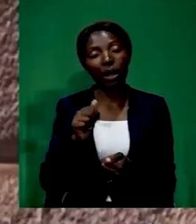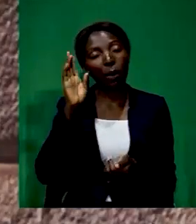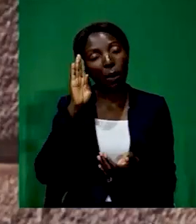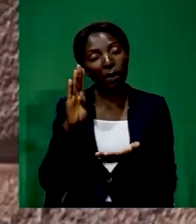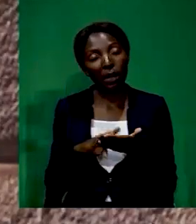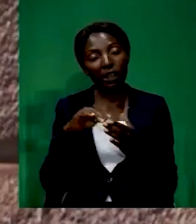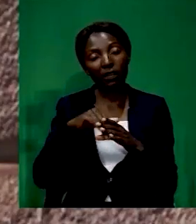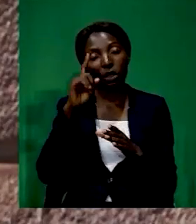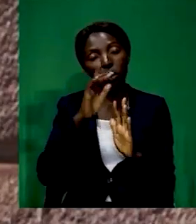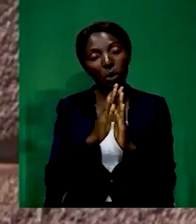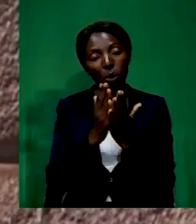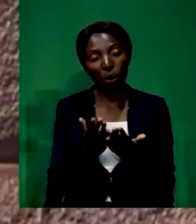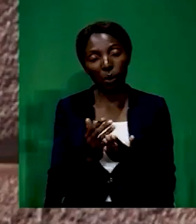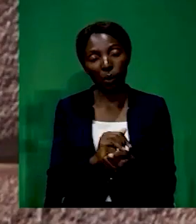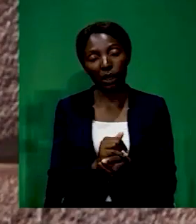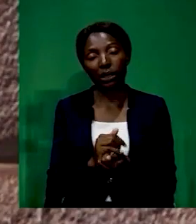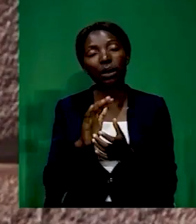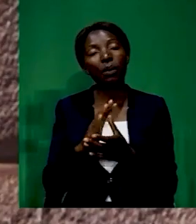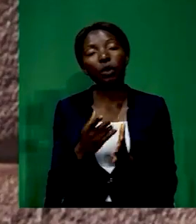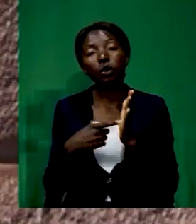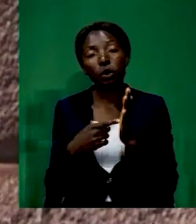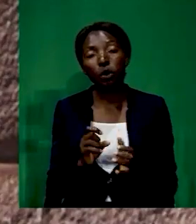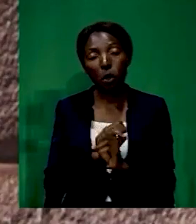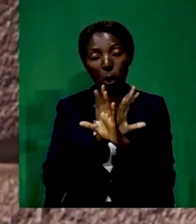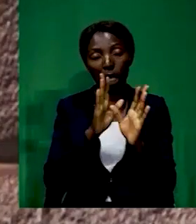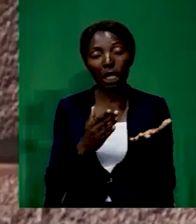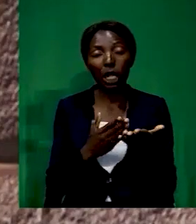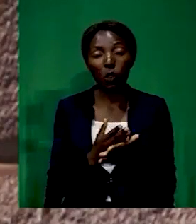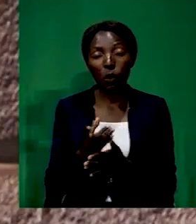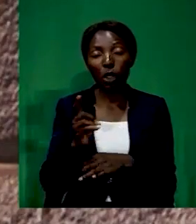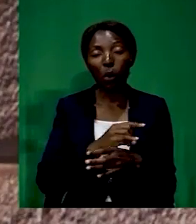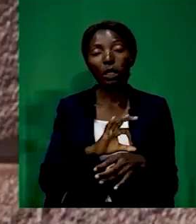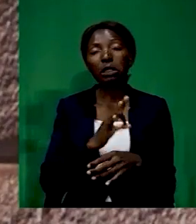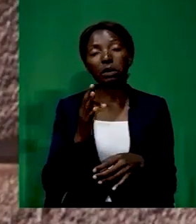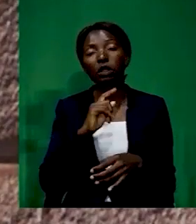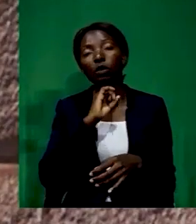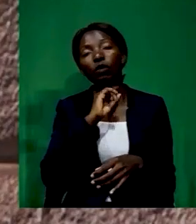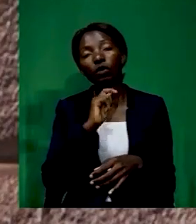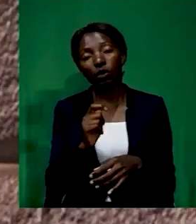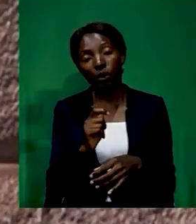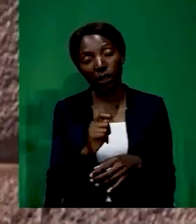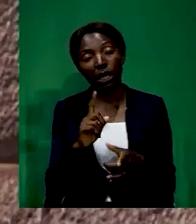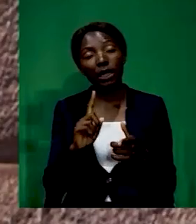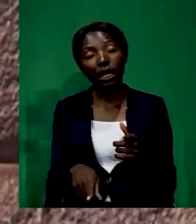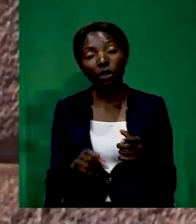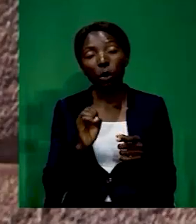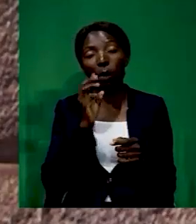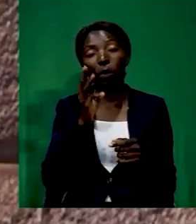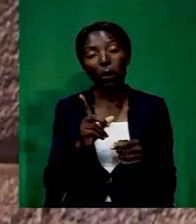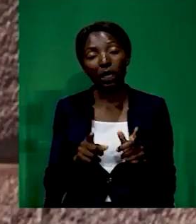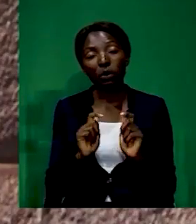Tatenda shoko renyu Mwari nhasi. Nekuti raiswa pachena kuburikidza naMweya wezvokwadi. Uyo wamakavimbisa